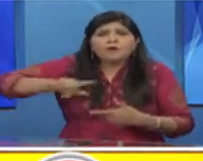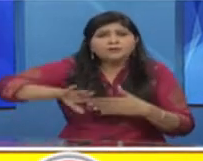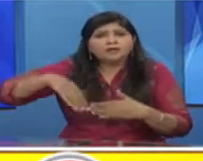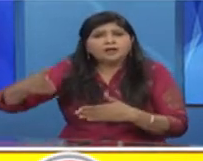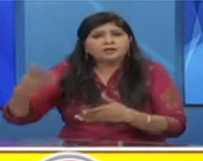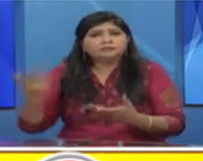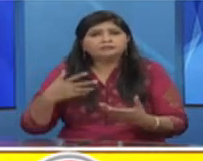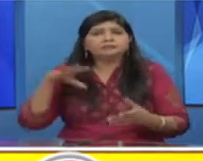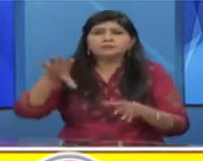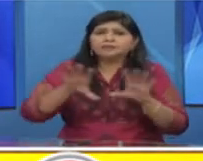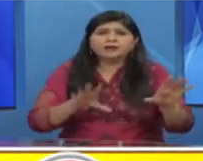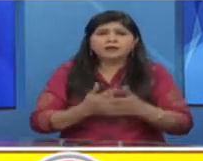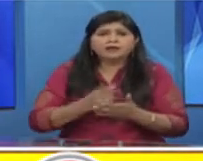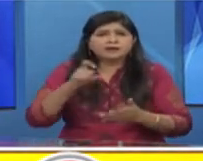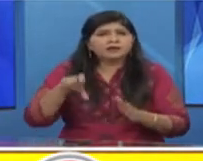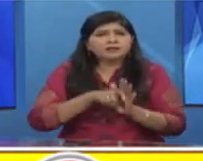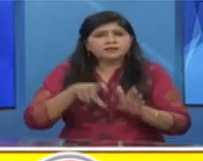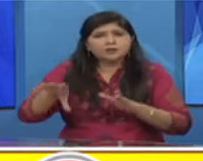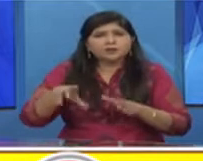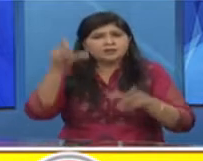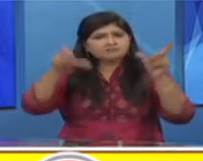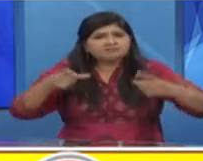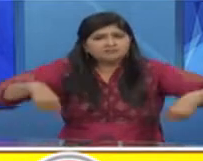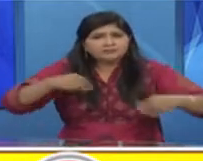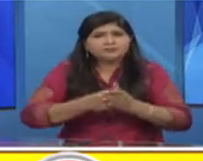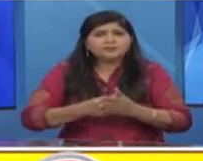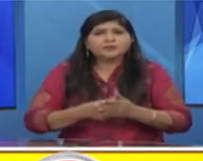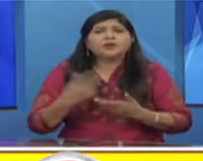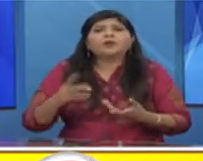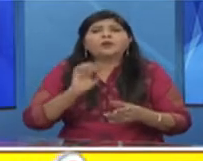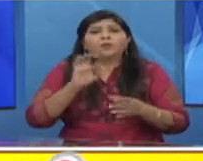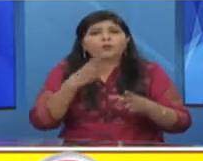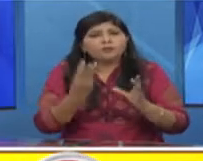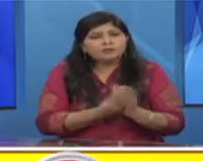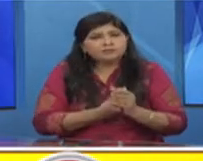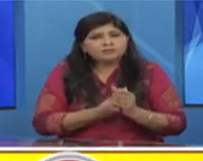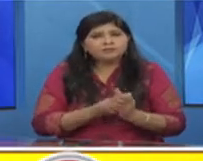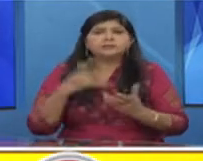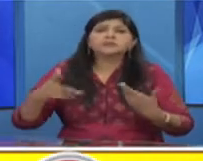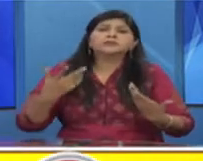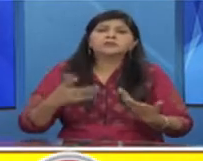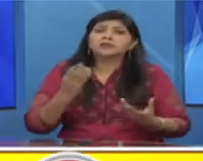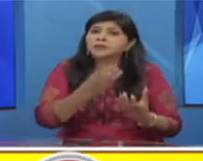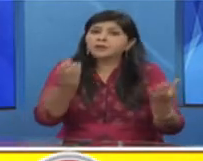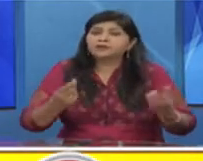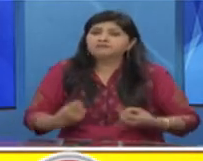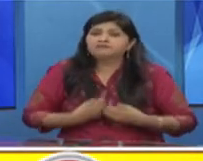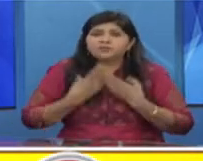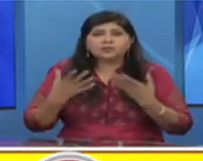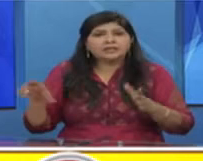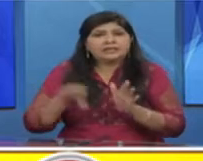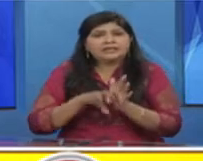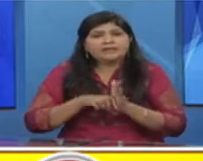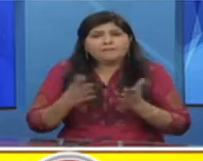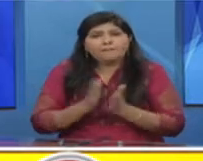बल्कि अब कई देशों की सरकारें, वहाँ के नागरिक, वहाँ के सामाजिक संगठन दिवाली को पूरे हर्षोल्लास के साथ